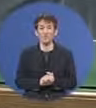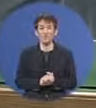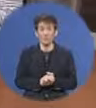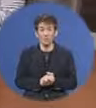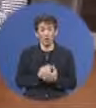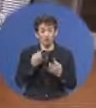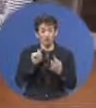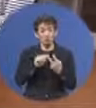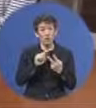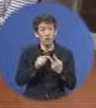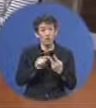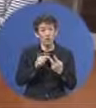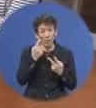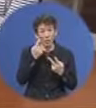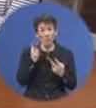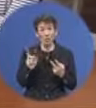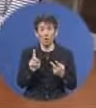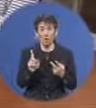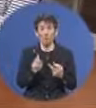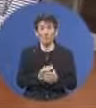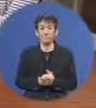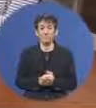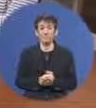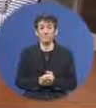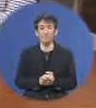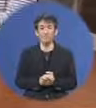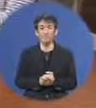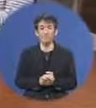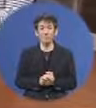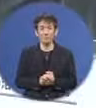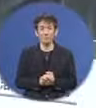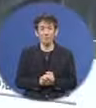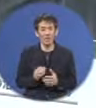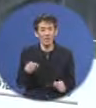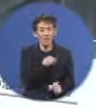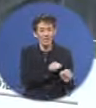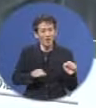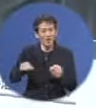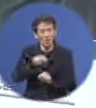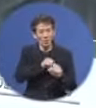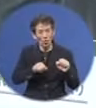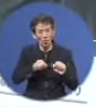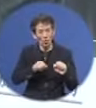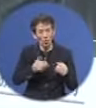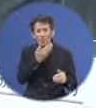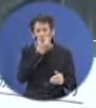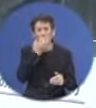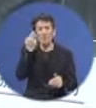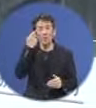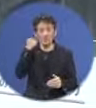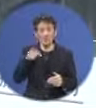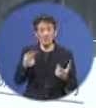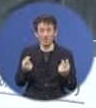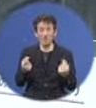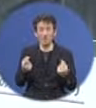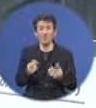康2つあるとおっしゃいましたが、はい、もう一つは、 はい、もう一つはね、はい、やっぱり活動してもらった方がいいと思うんですよね、